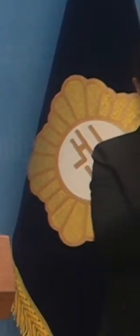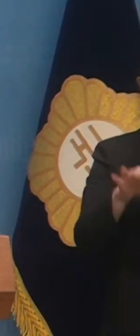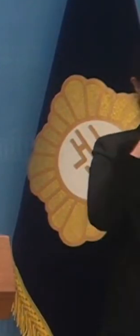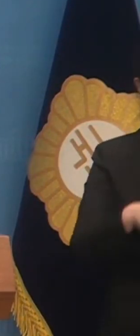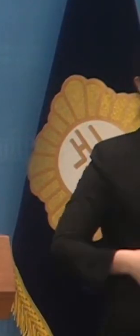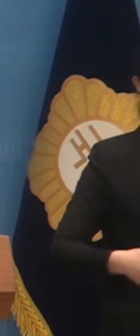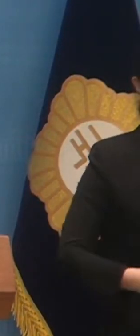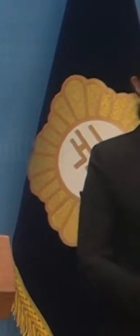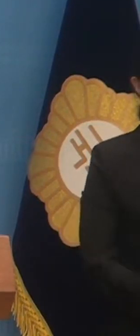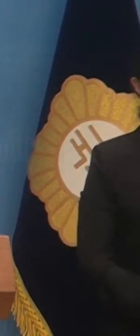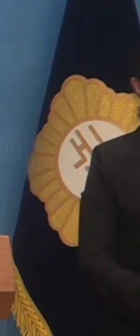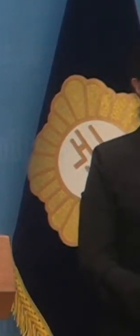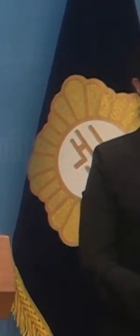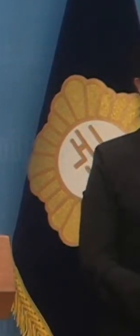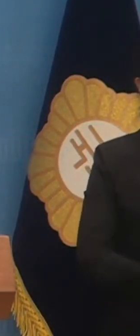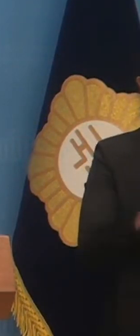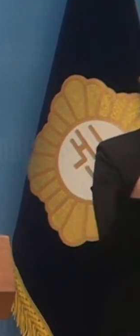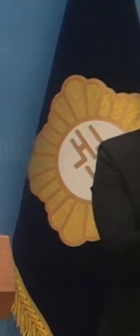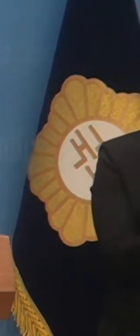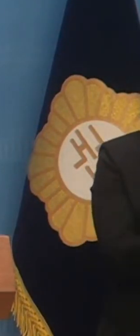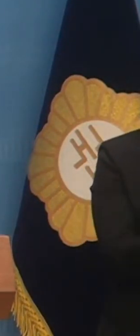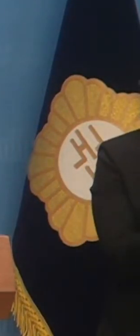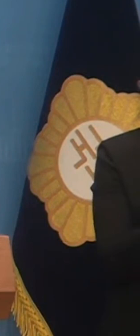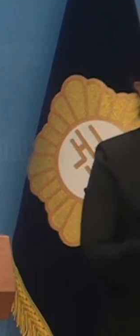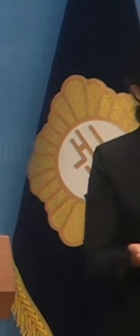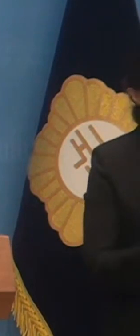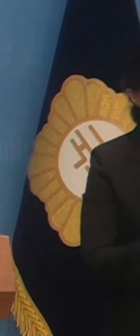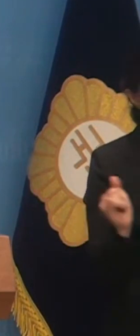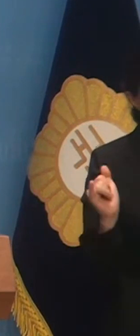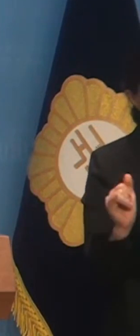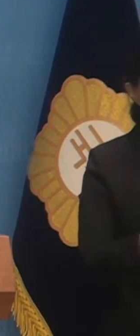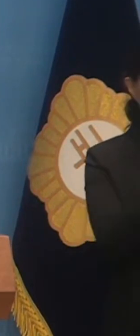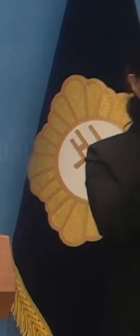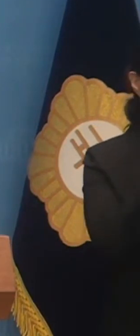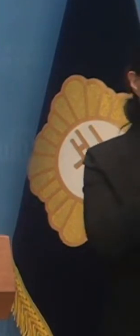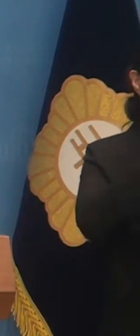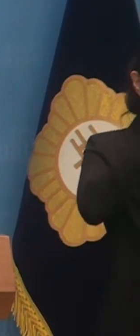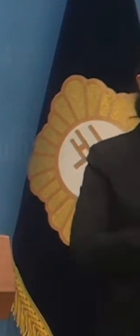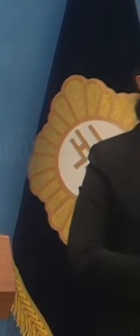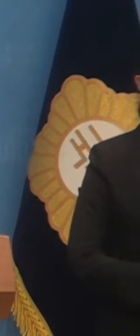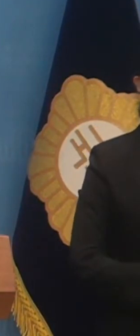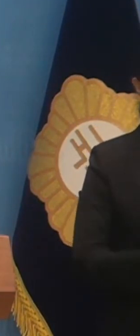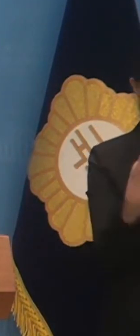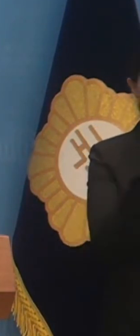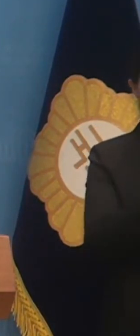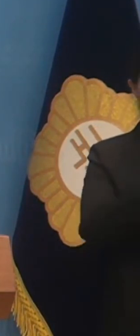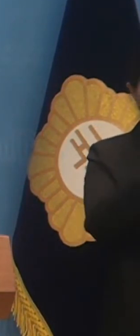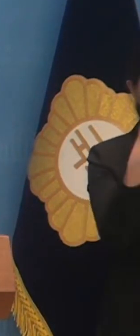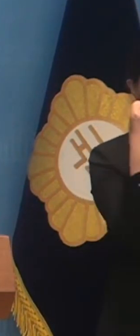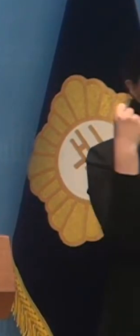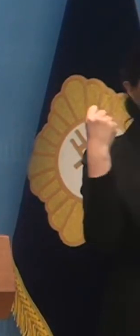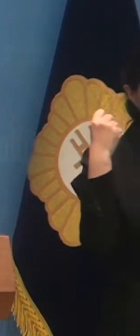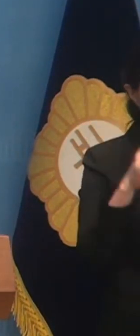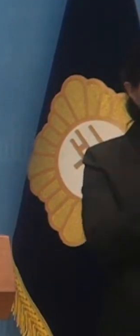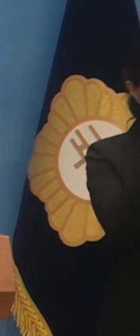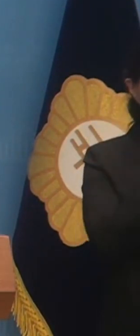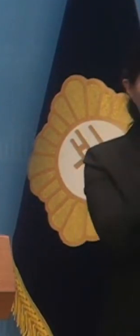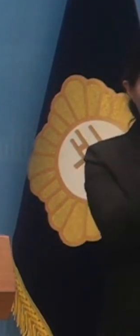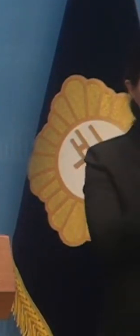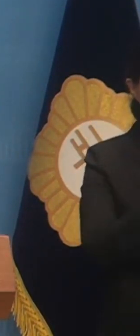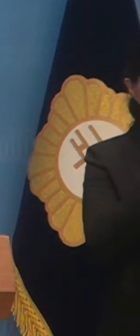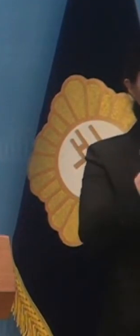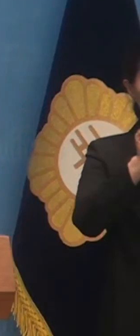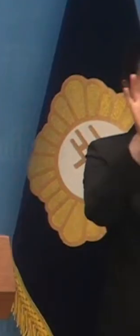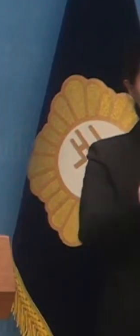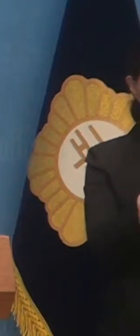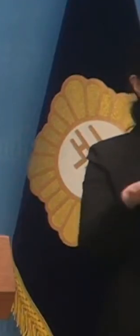합니다. 저임금 노동자들의 삶은 이미 벼랑 끝입니다. 2024년 기준 생계비는